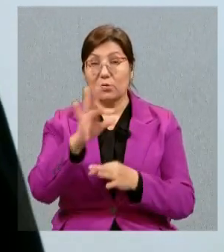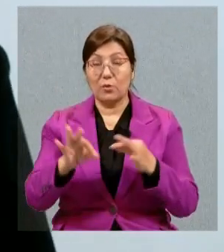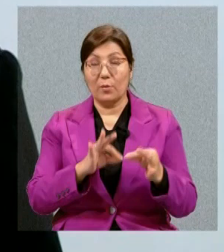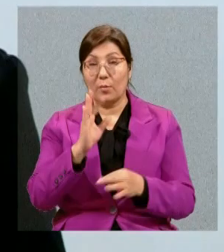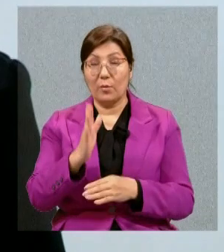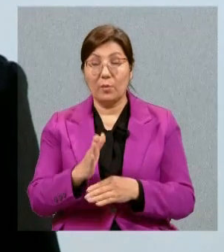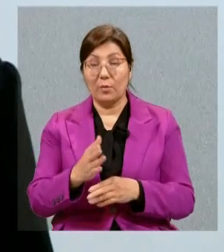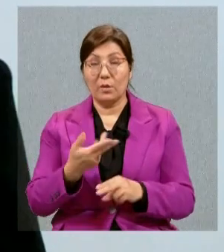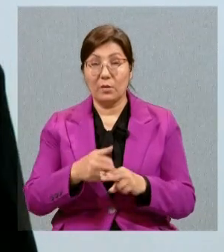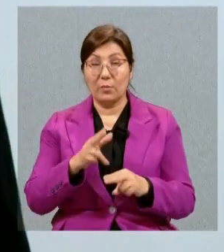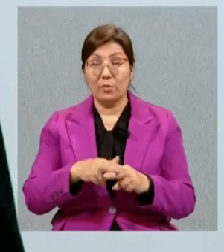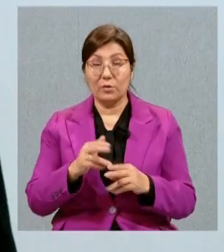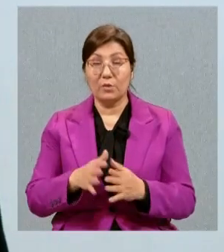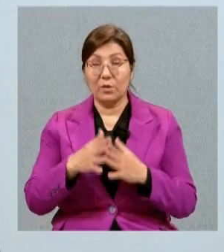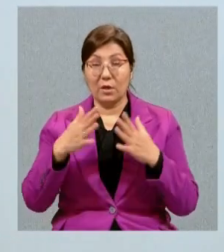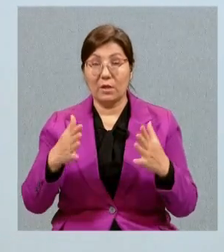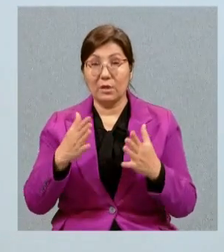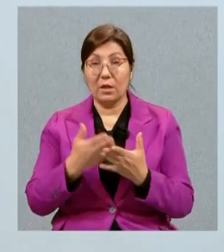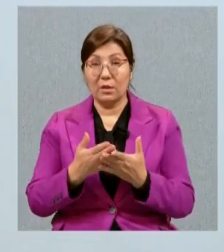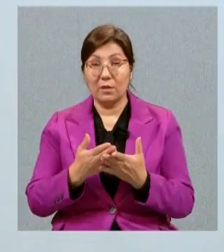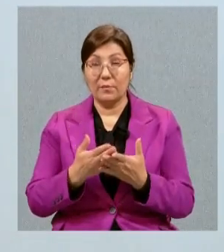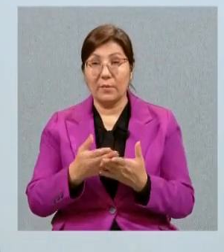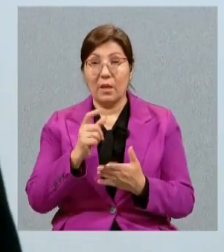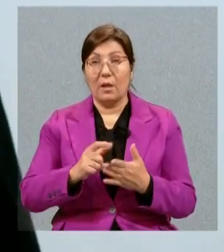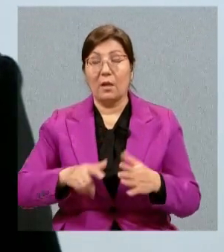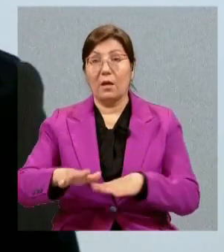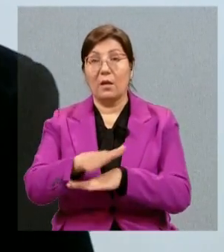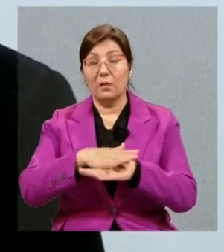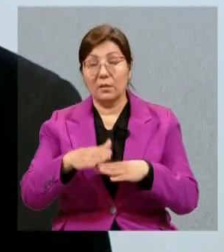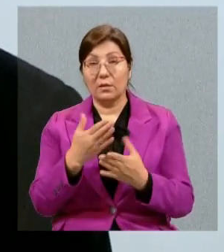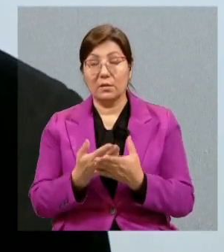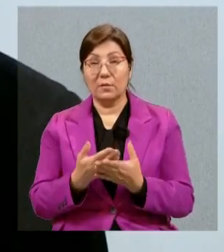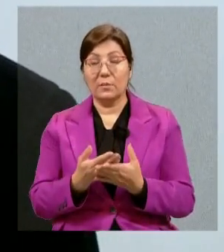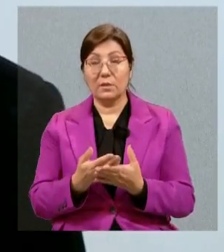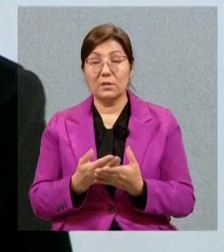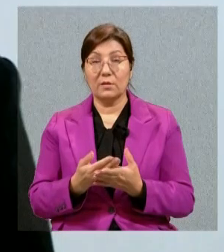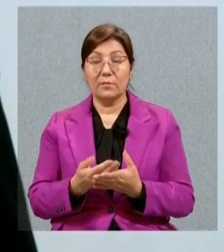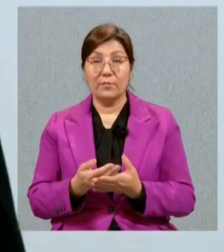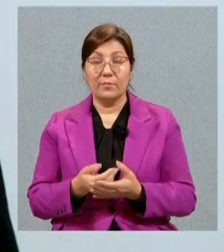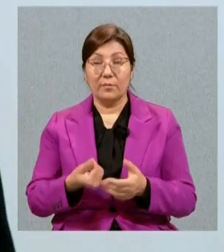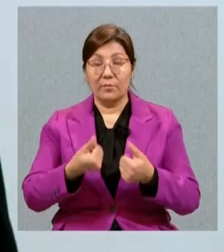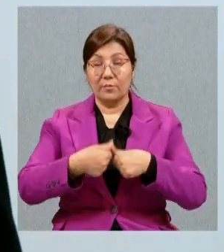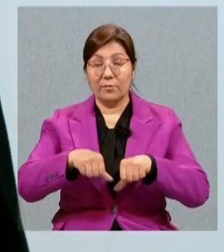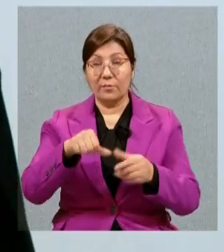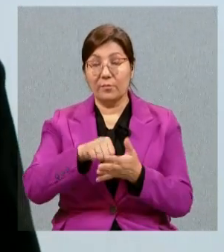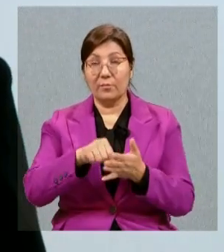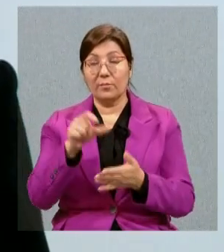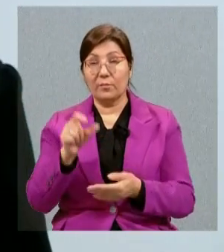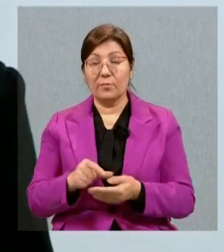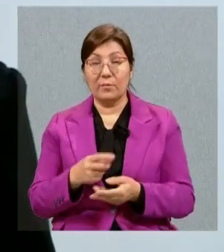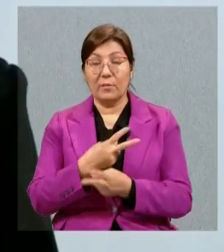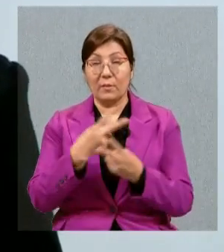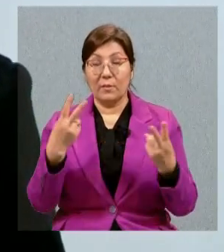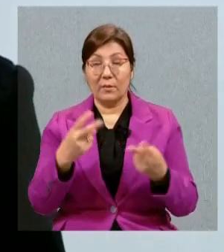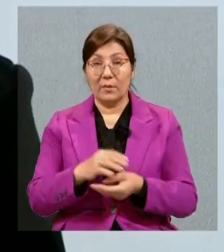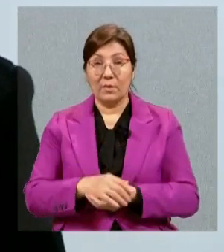болғандықтан, бұл үшін әлде қайдарына дәл қазір халықтың немесе кейбір сарапшылардың бұның екінші шағын қарап